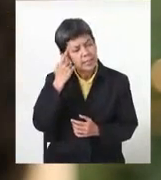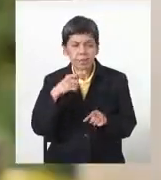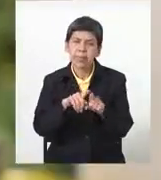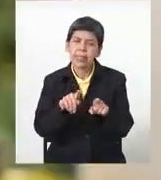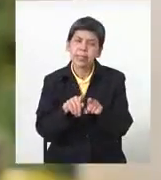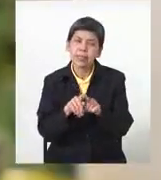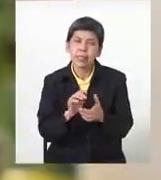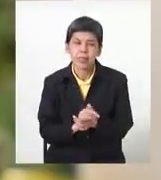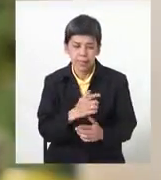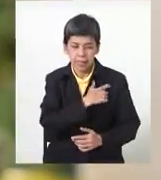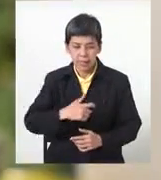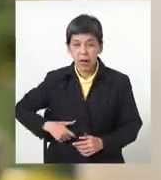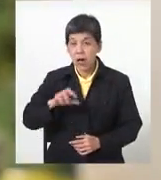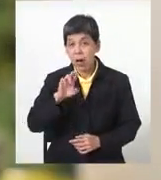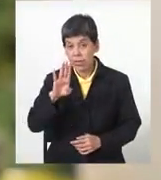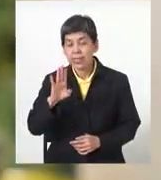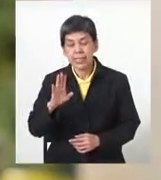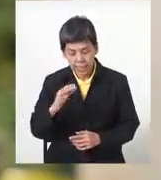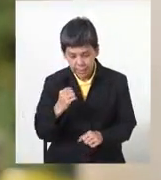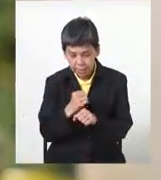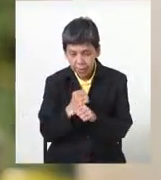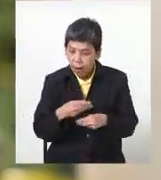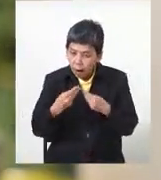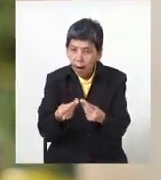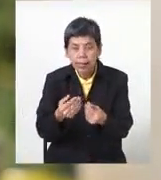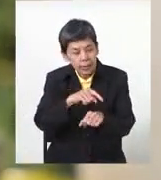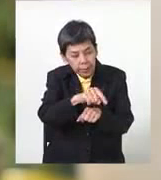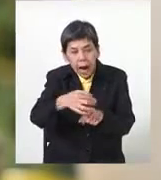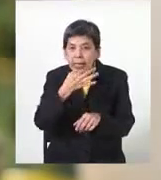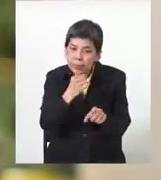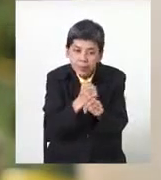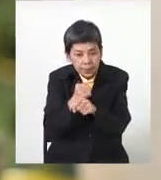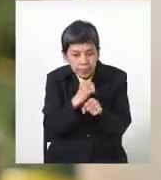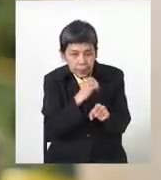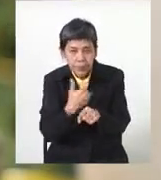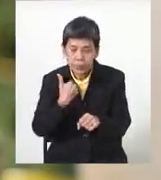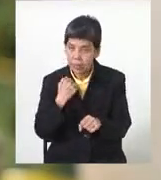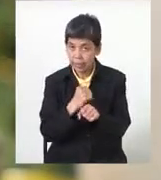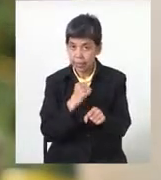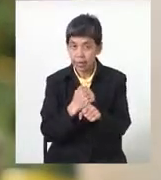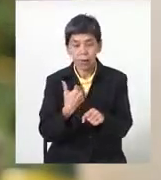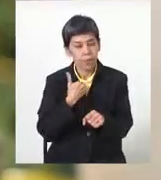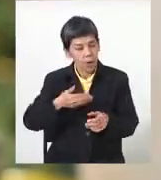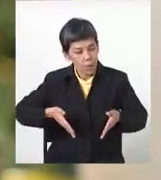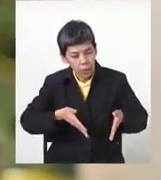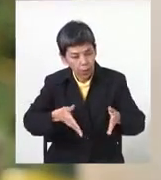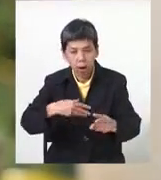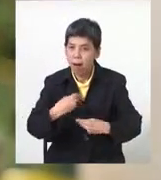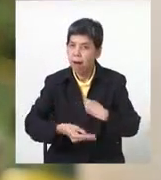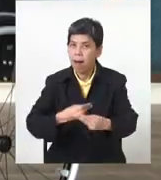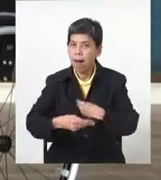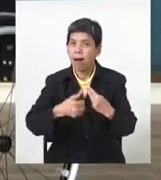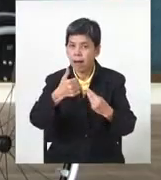จะเหมือนกันเนอะผมว่าในสมัยรัชกาลที่ 4ตรงนี้ก็มีส่วนหนึงในการสร้างงานคนละแวกนี้แล้วก็ทำให้เกิดเป็นคลอง